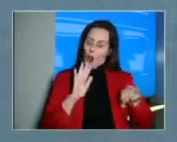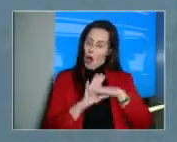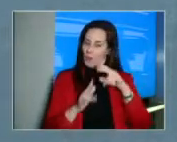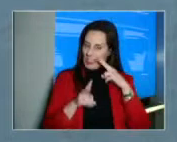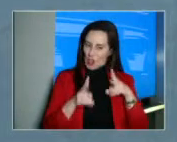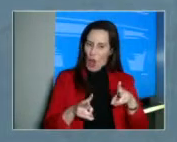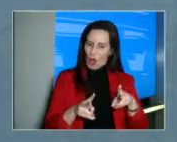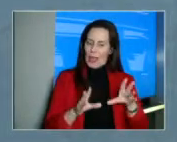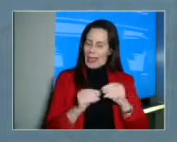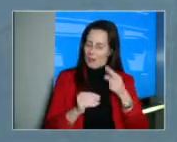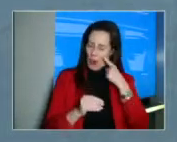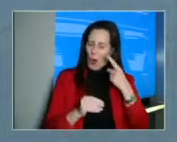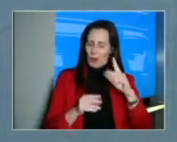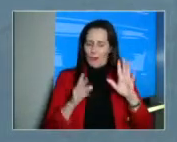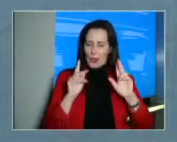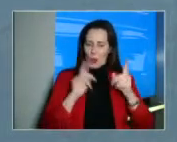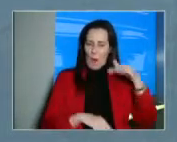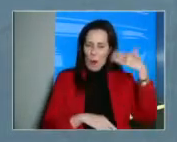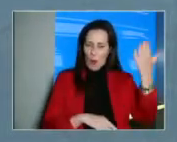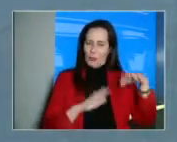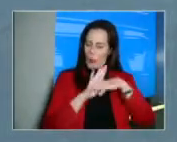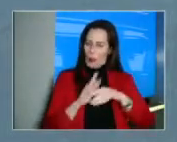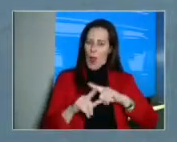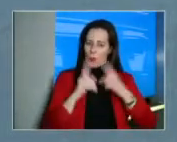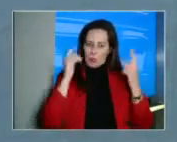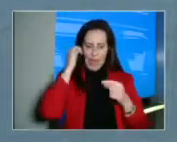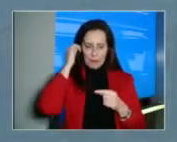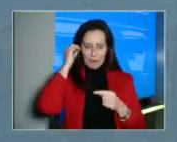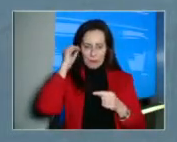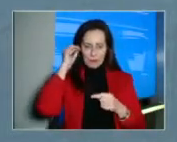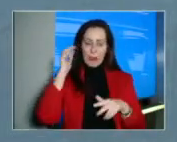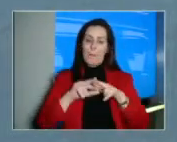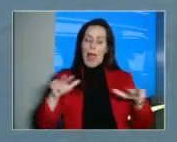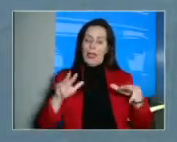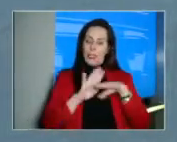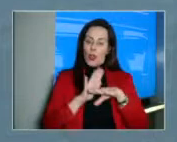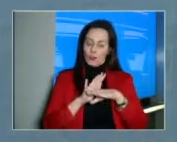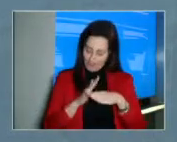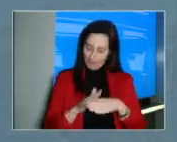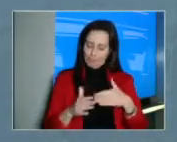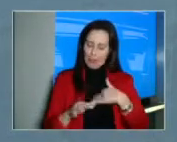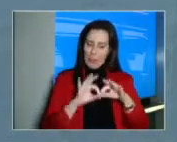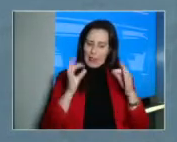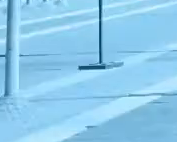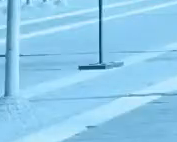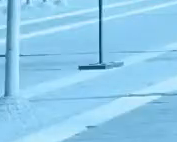צחוק, עם הצצה על העולם שבחוץ והחוקים המוזרים שלו. סטטוס חוק מהדורת בחירות, אנחנו